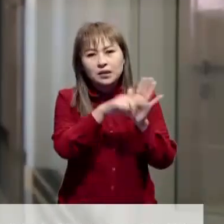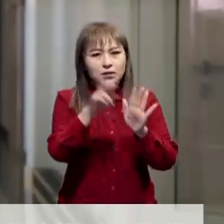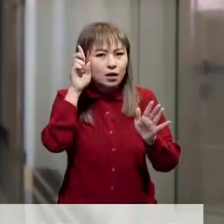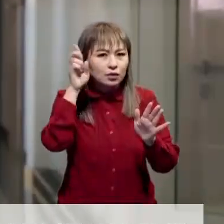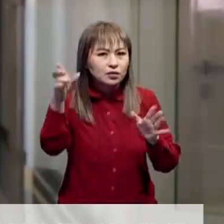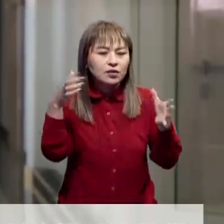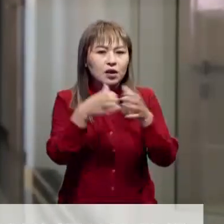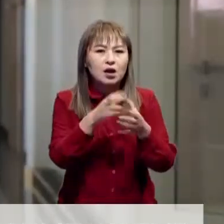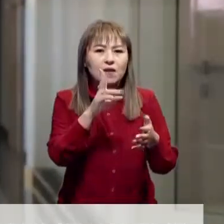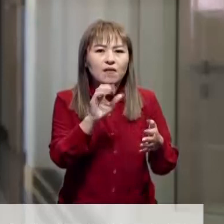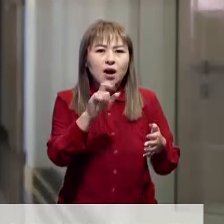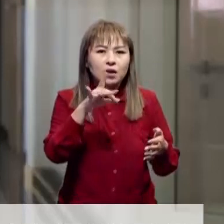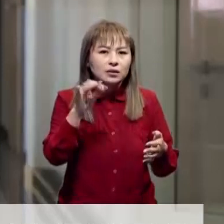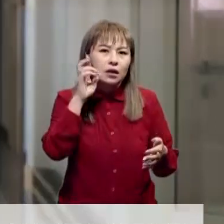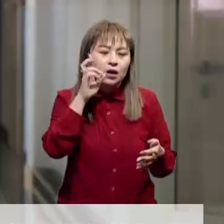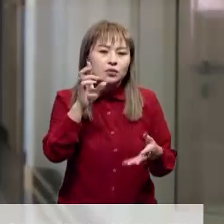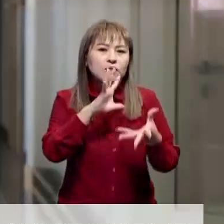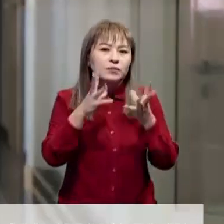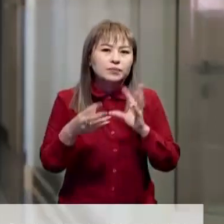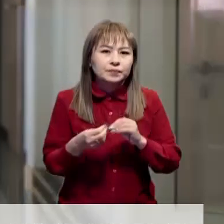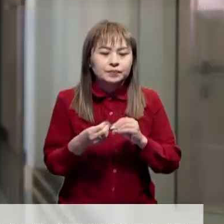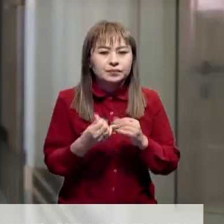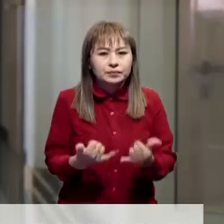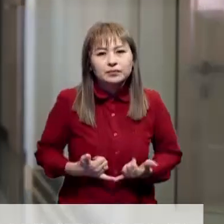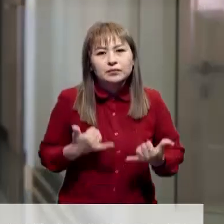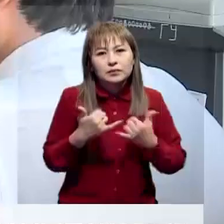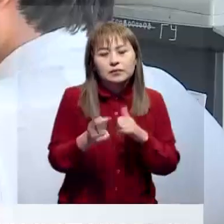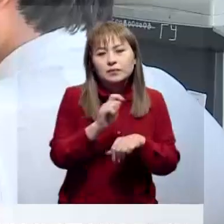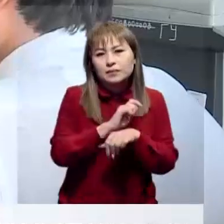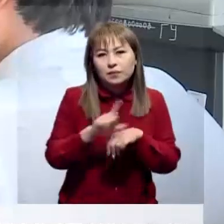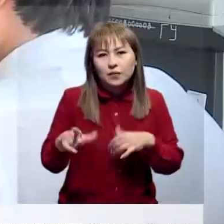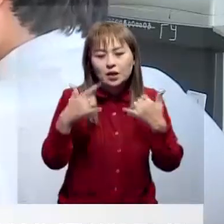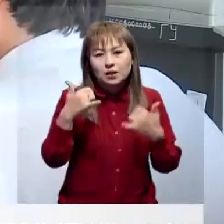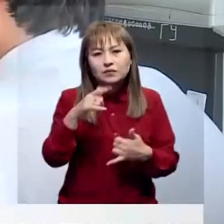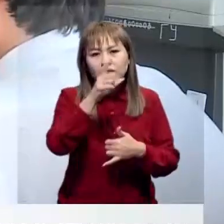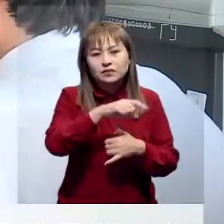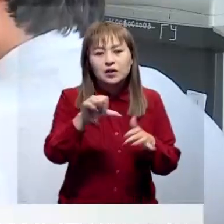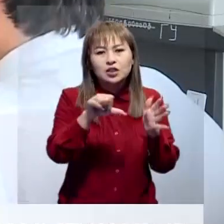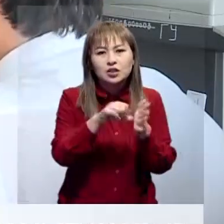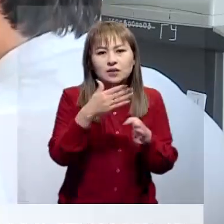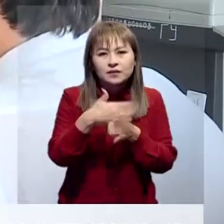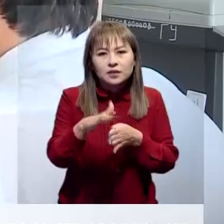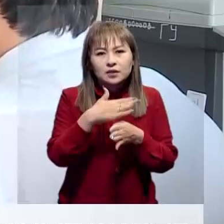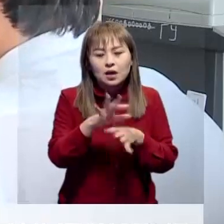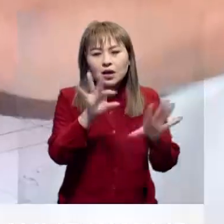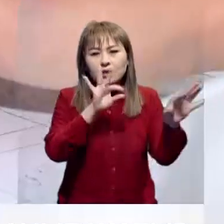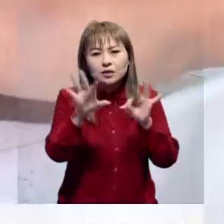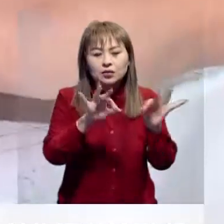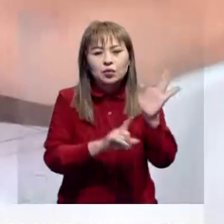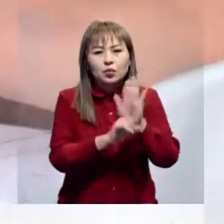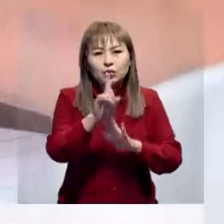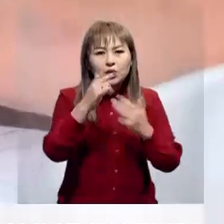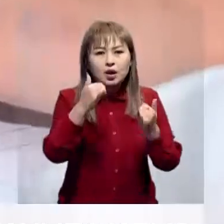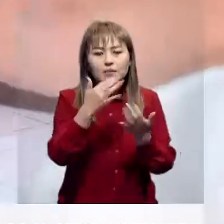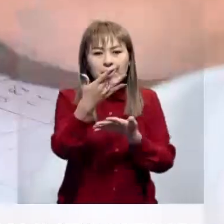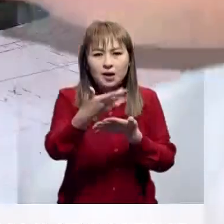мемлекеттік, квазимемлекеттік ұйымдардан ұсыныстар түсе бастады. Үміткерлер 6 кезеңнен тұратын кешенді іріктеуден өтеді.